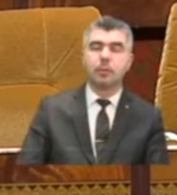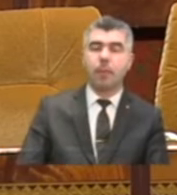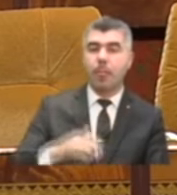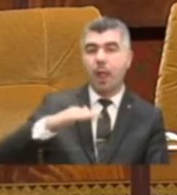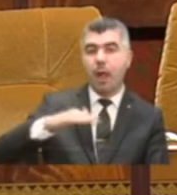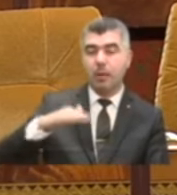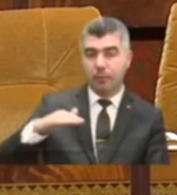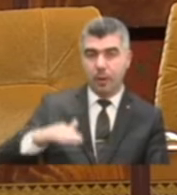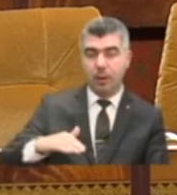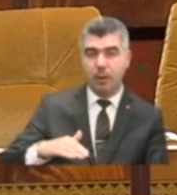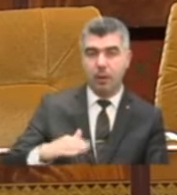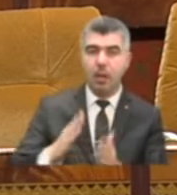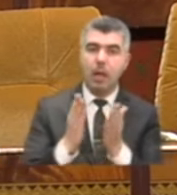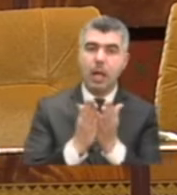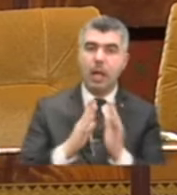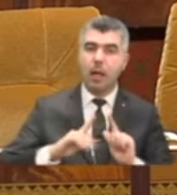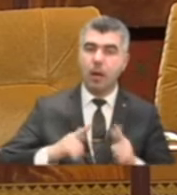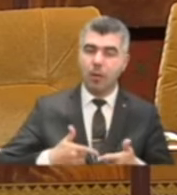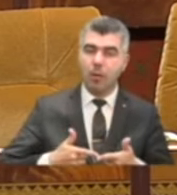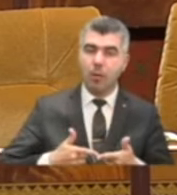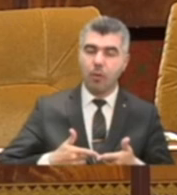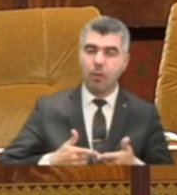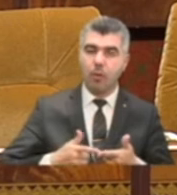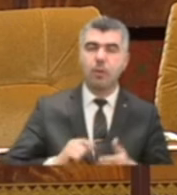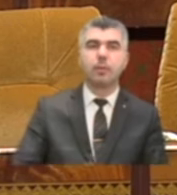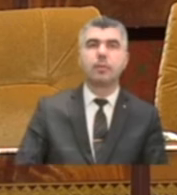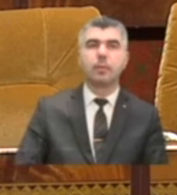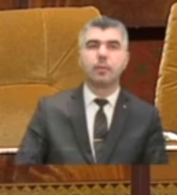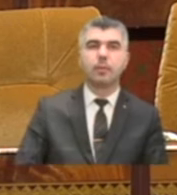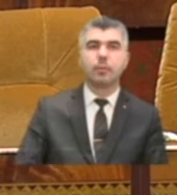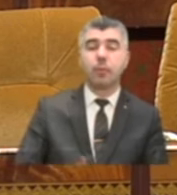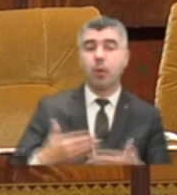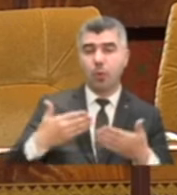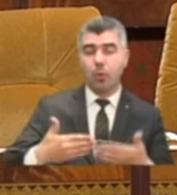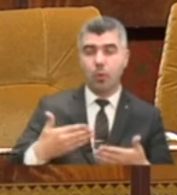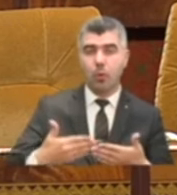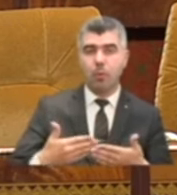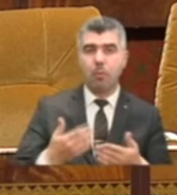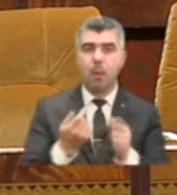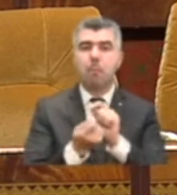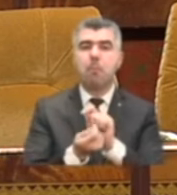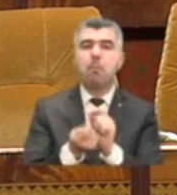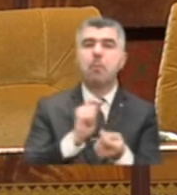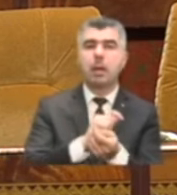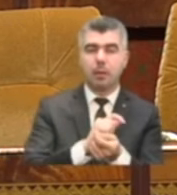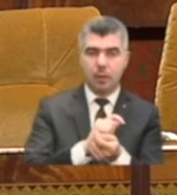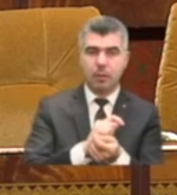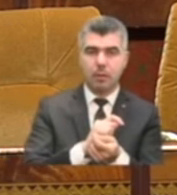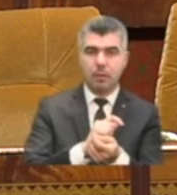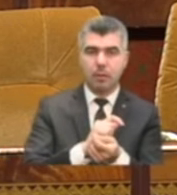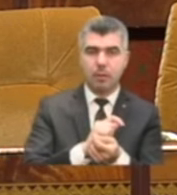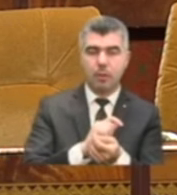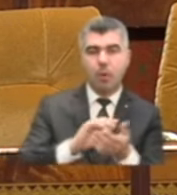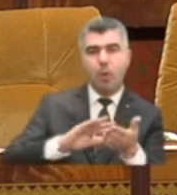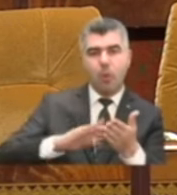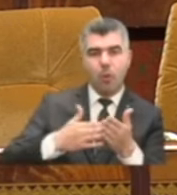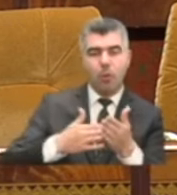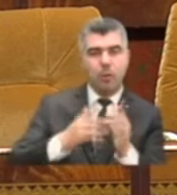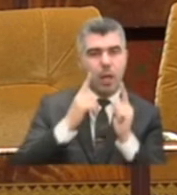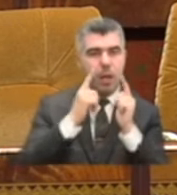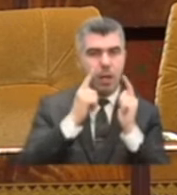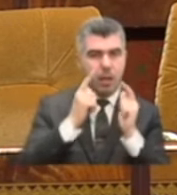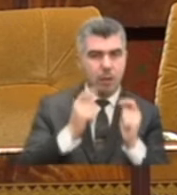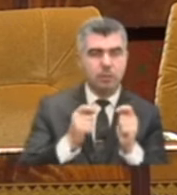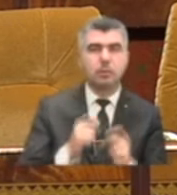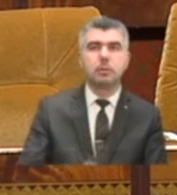الأطفال اللي كيتبقى في سن التمدرس. اليوم بغينا نبدلوا النظرة، ندوزوا النظرة من زاوية أخرى،